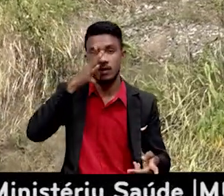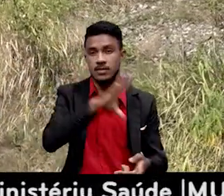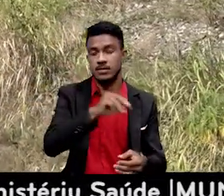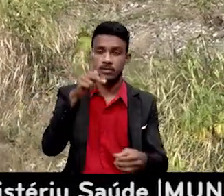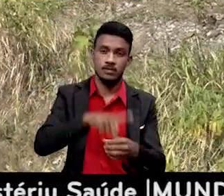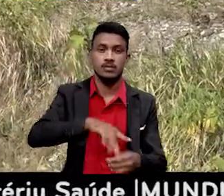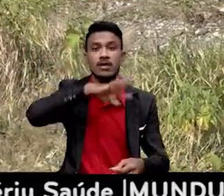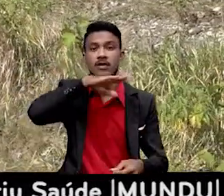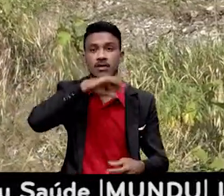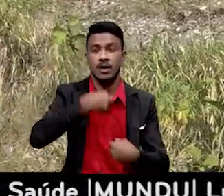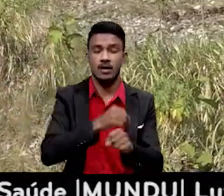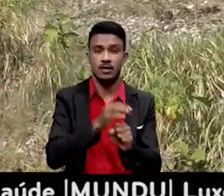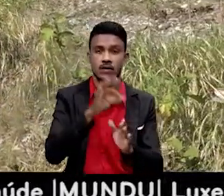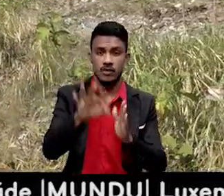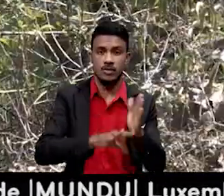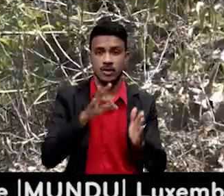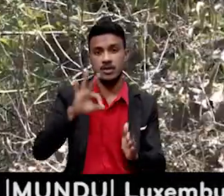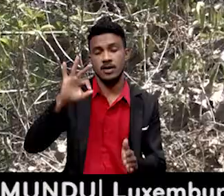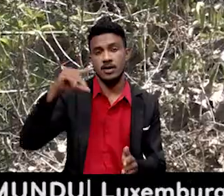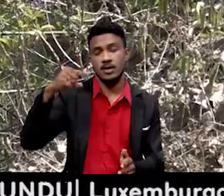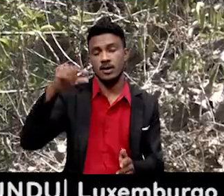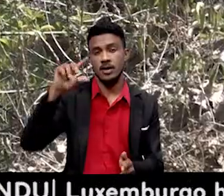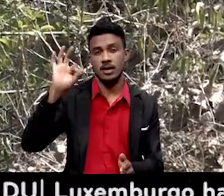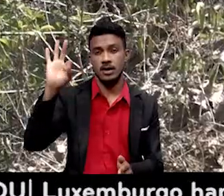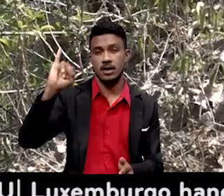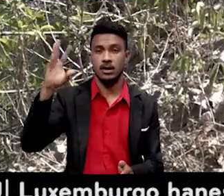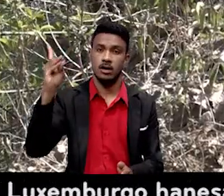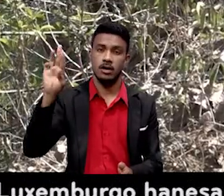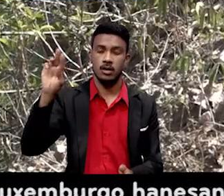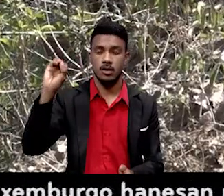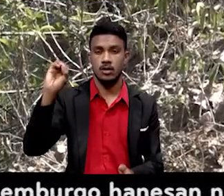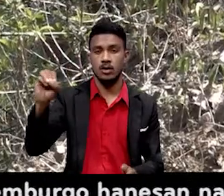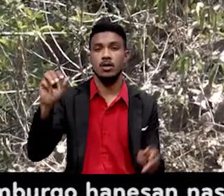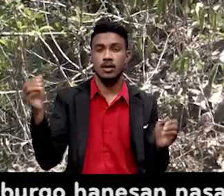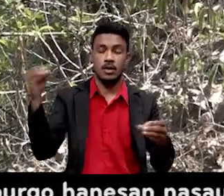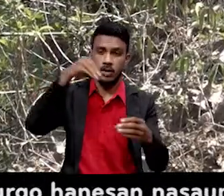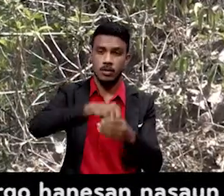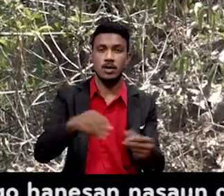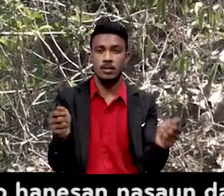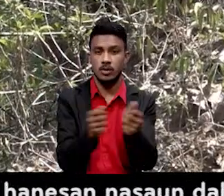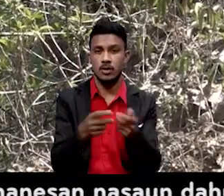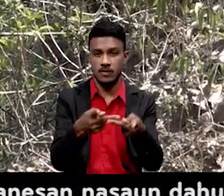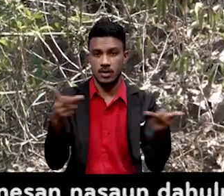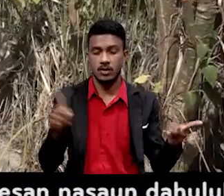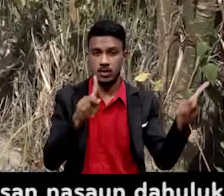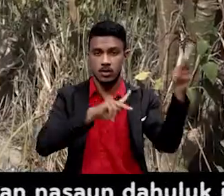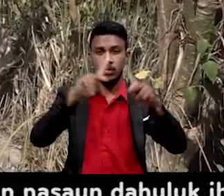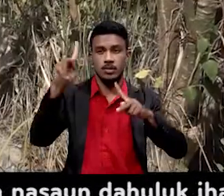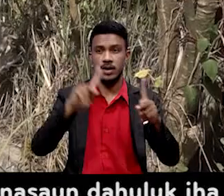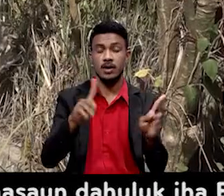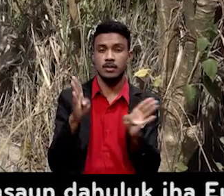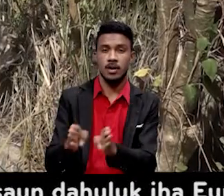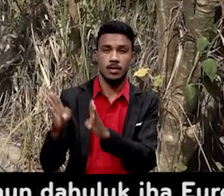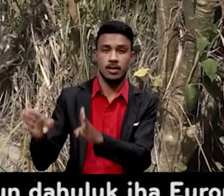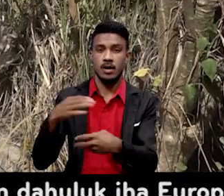mistura ho filmazen hidrocarboneto, equipa que é no raut ona, ho de acumula ia fatin ne be companhia prepara ona, atu